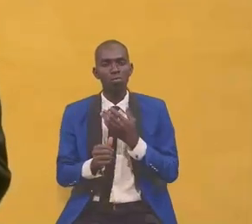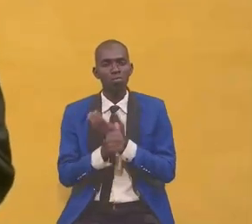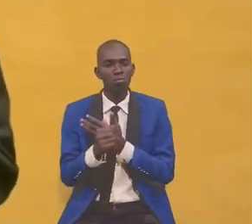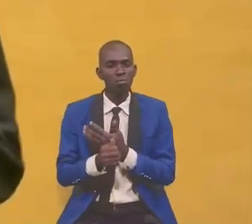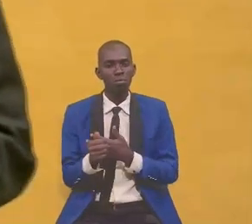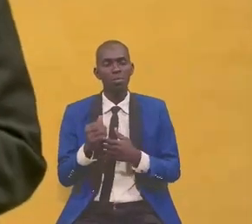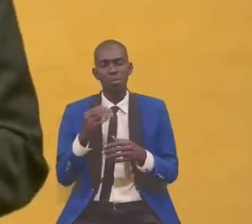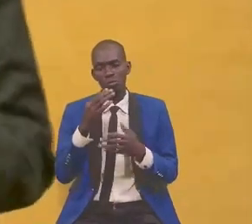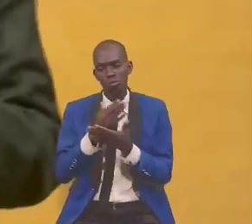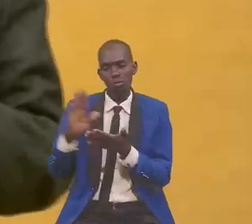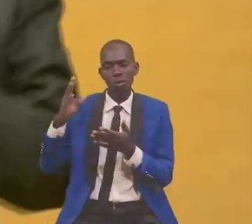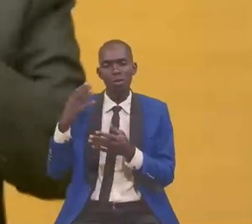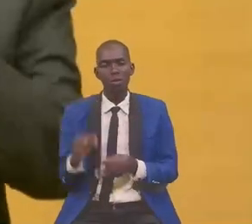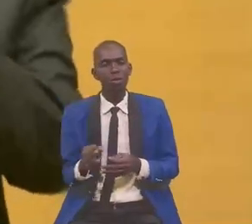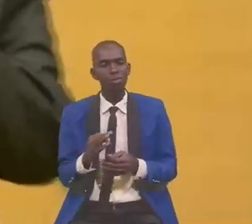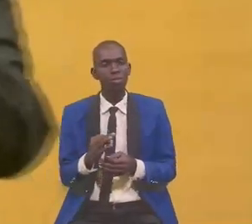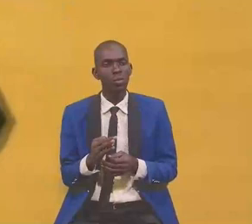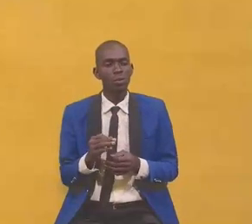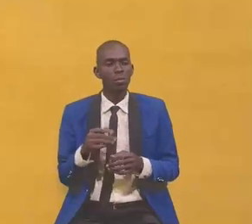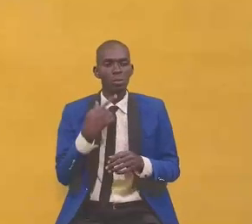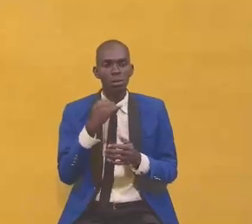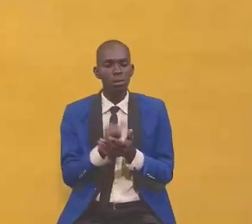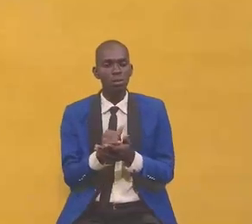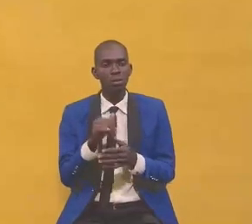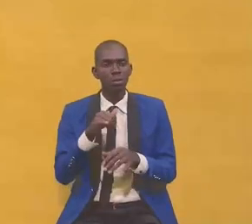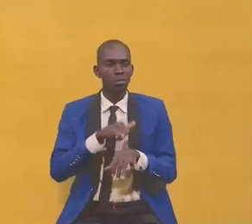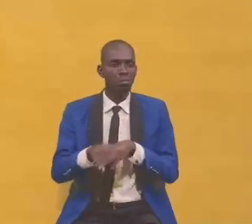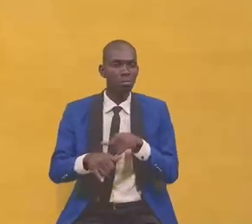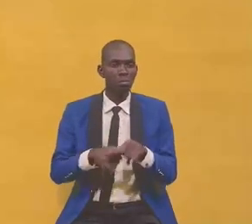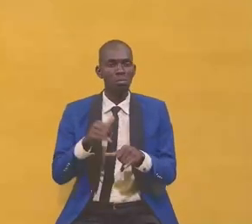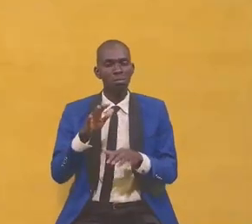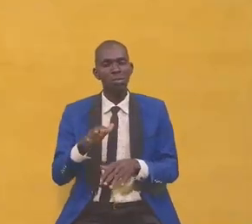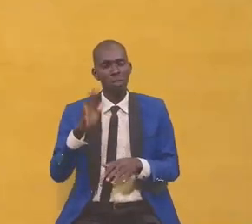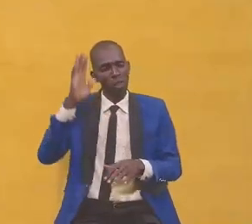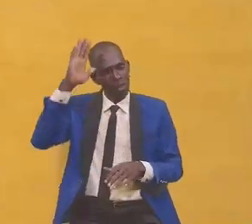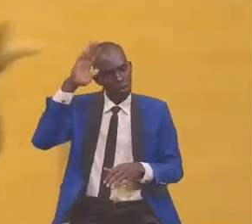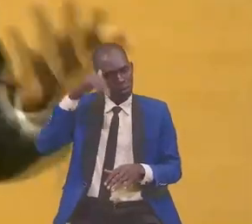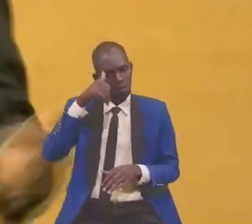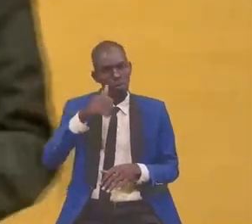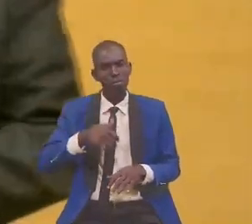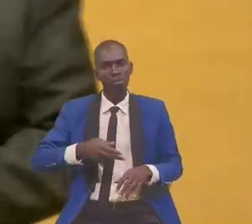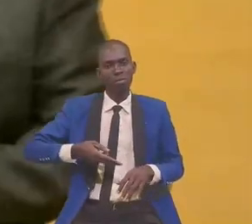Verset 4, il dit traître, emporté, enflé d'orgueil, aimant le plaisir